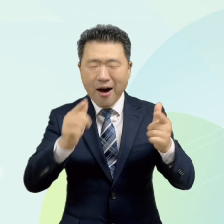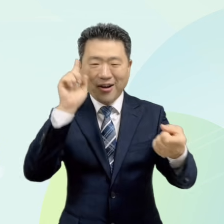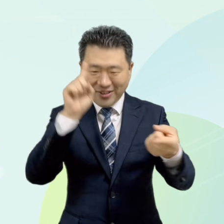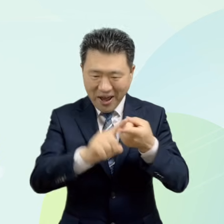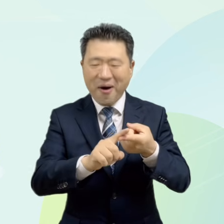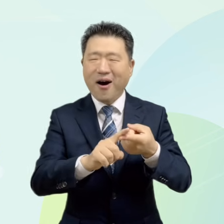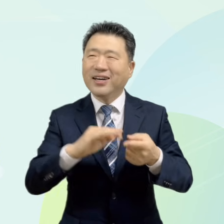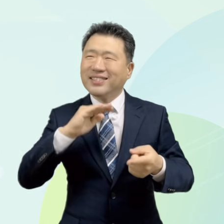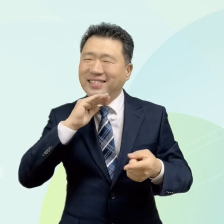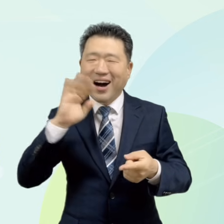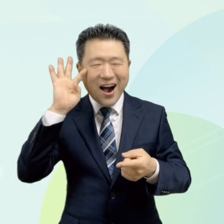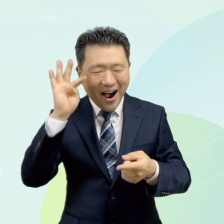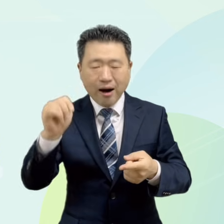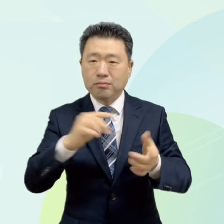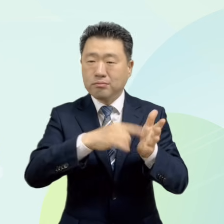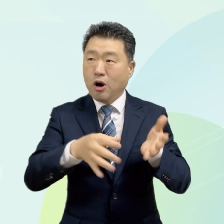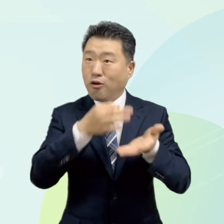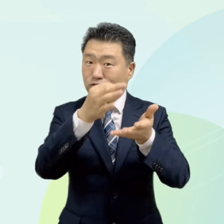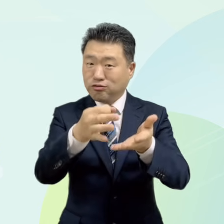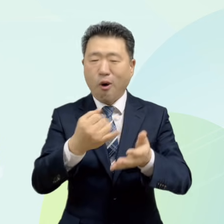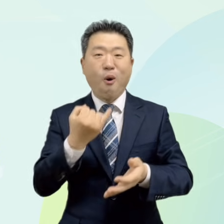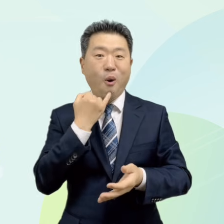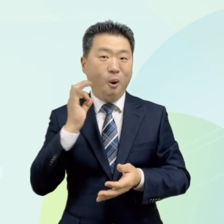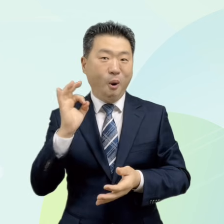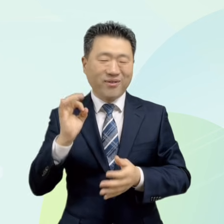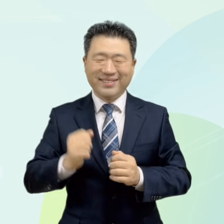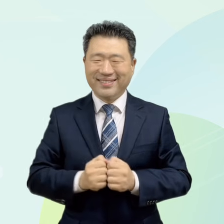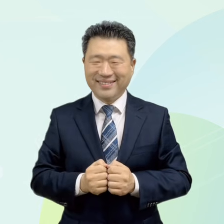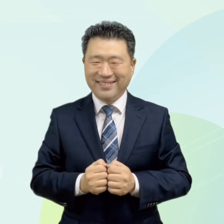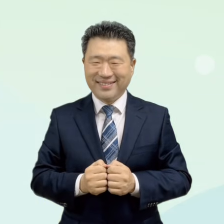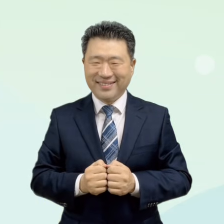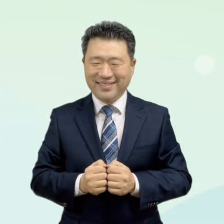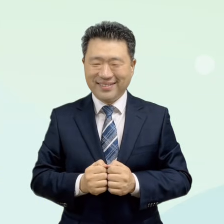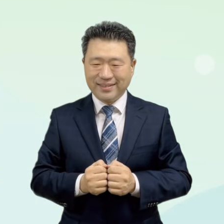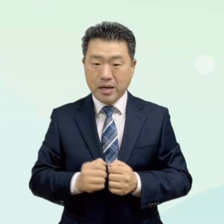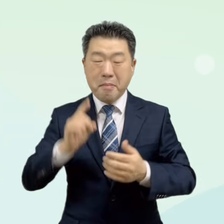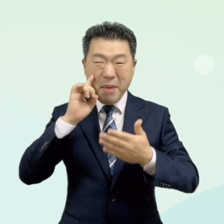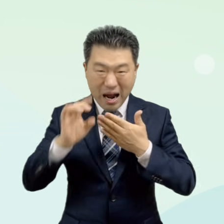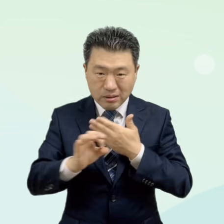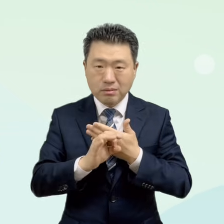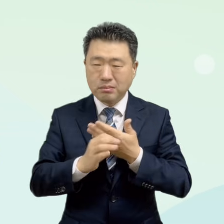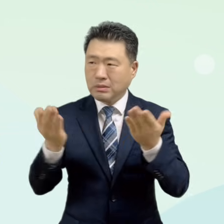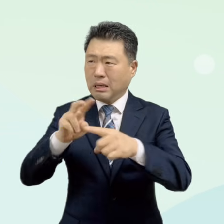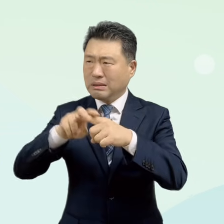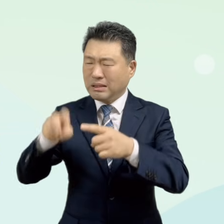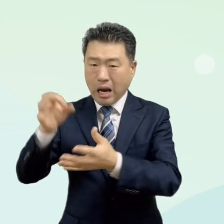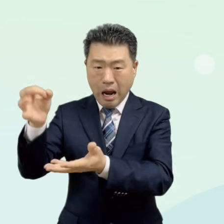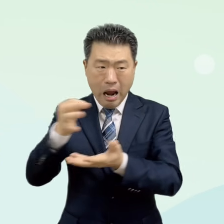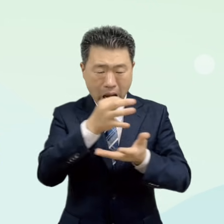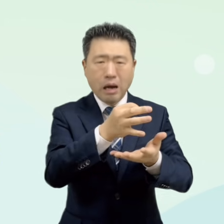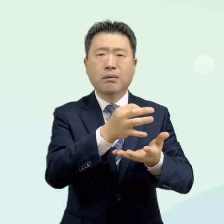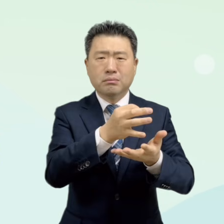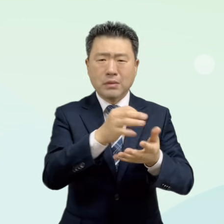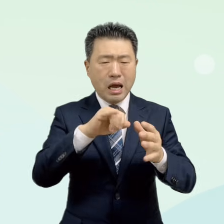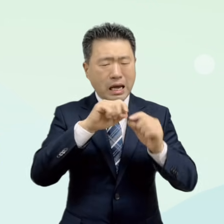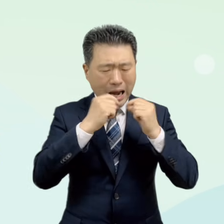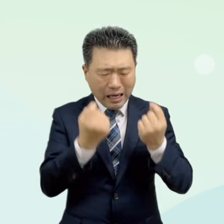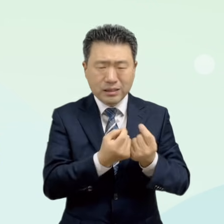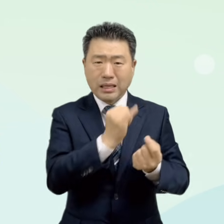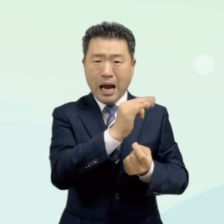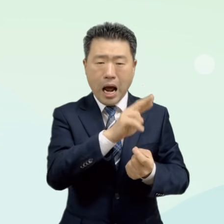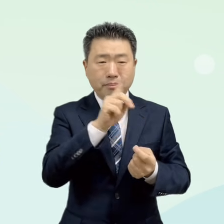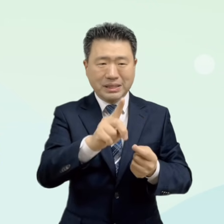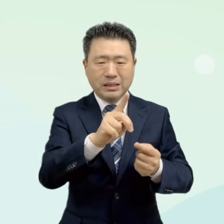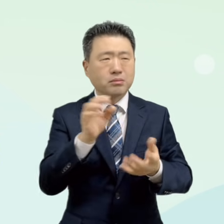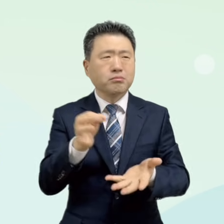나중에 세금을 낸다 라고 생각하시면 될 것 같습니다. 만약 퇴직금을 개인 IRP로 지급받은